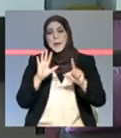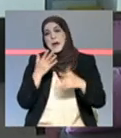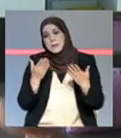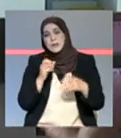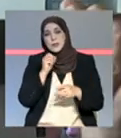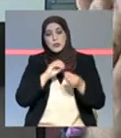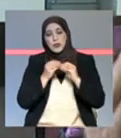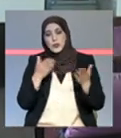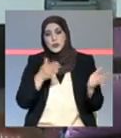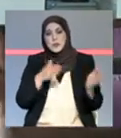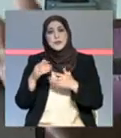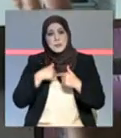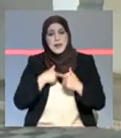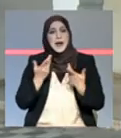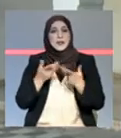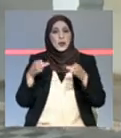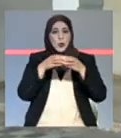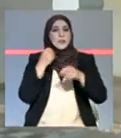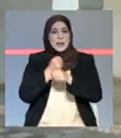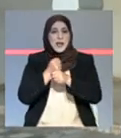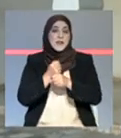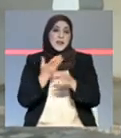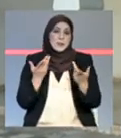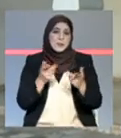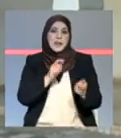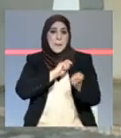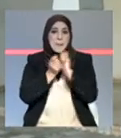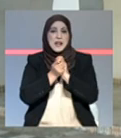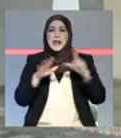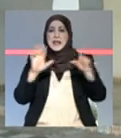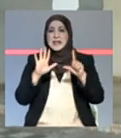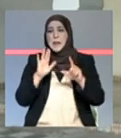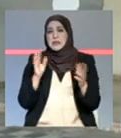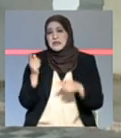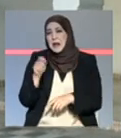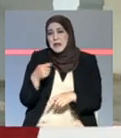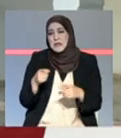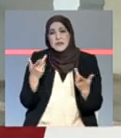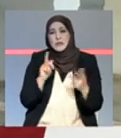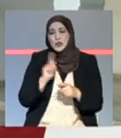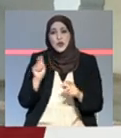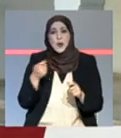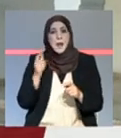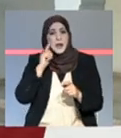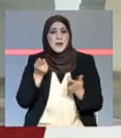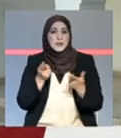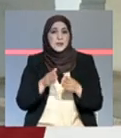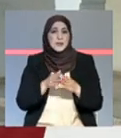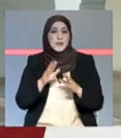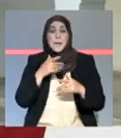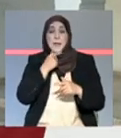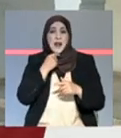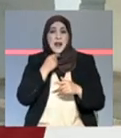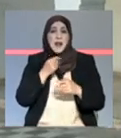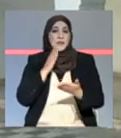عندي التزامات، عندي دي سالارية معايا. بدونا السبعة كانوا ما عملوا شيء السبعة، فهمتني؟ ماذا بينا ما نعرفش يوخروا في الكوفر فيه يردوه العشرة